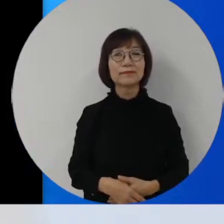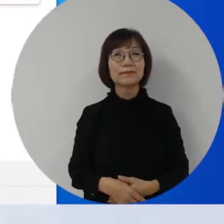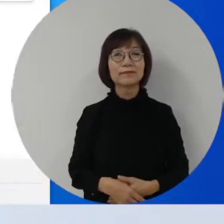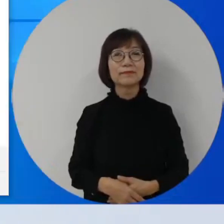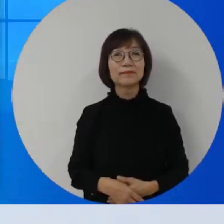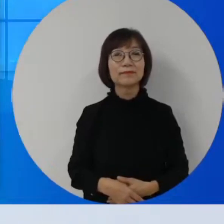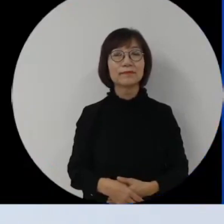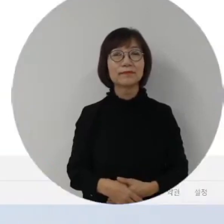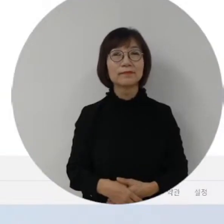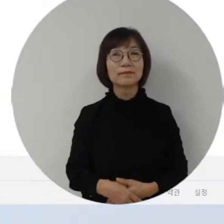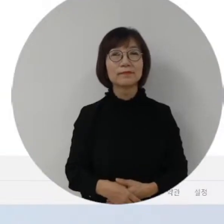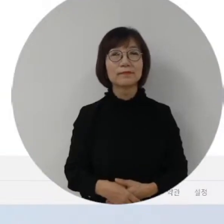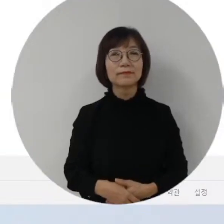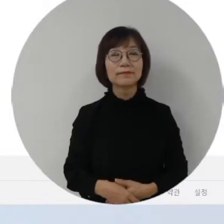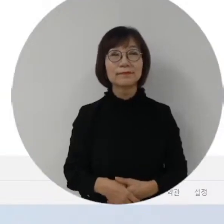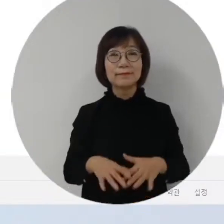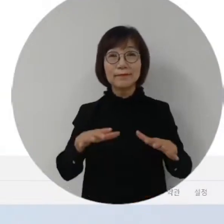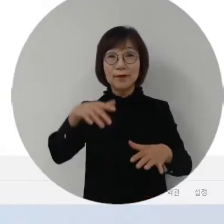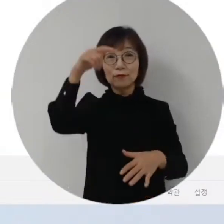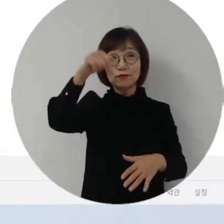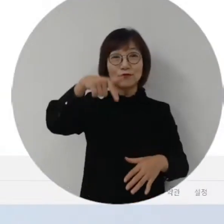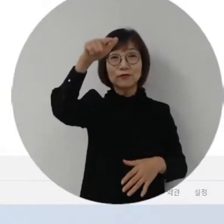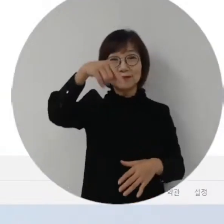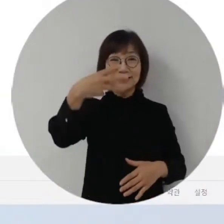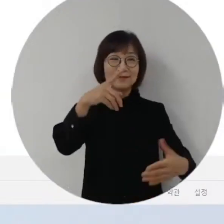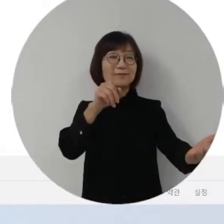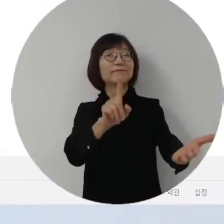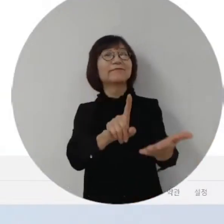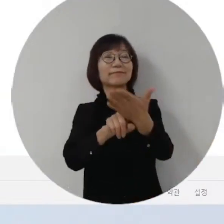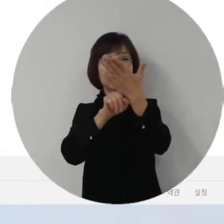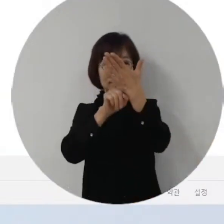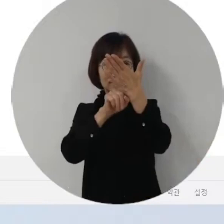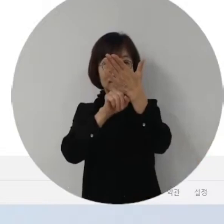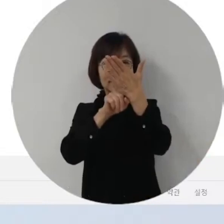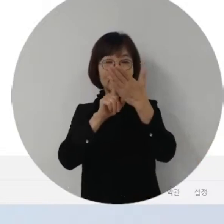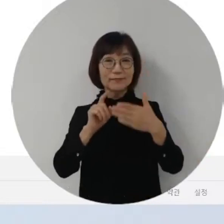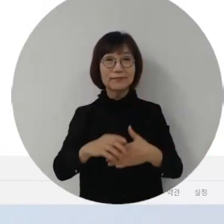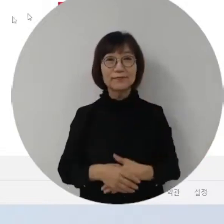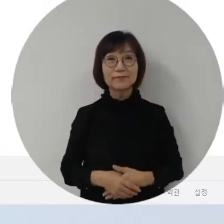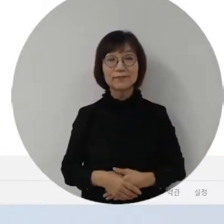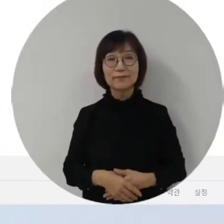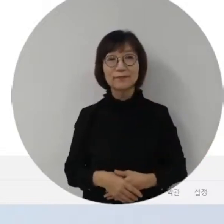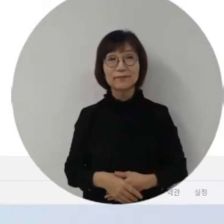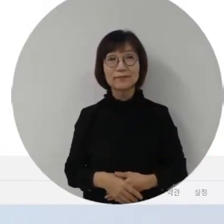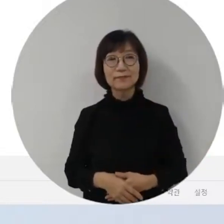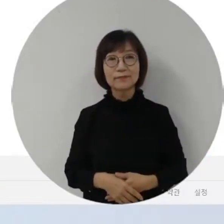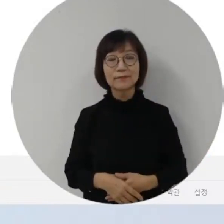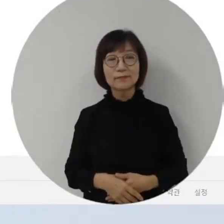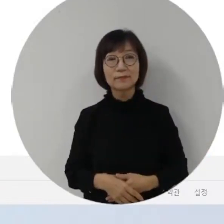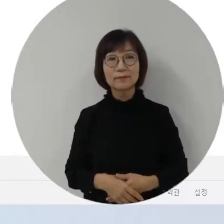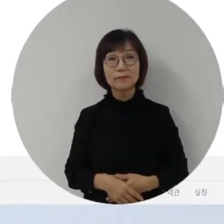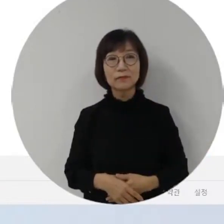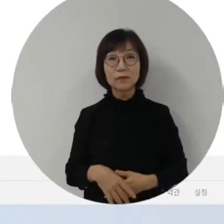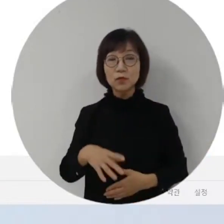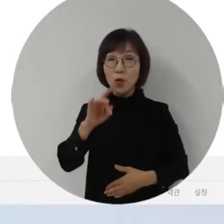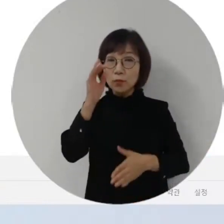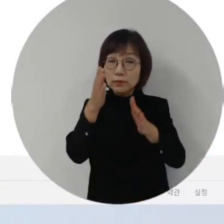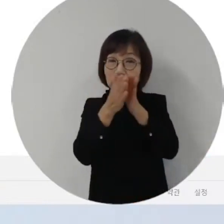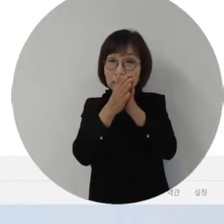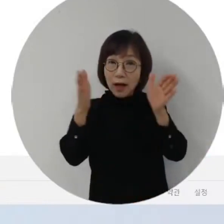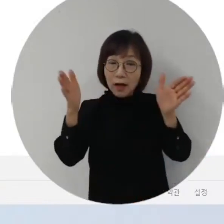시작 페이지죠. 구글도 떠 있고요. 오른쪽에 네이버 탭도 보이죠? 클릭해 보도록